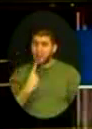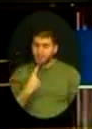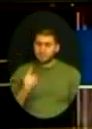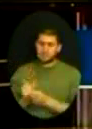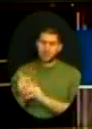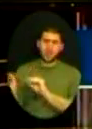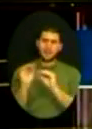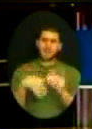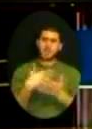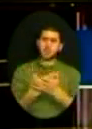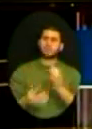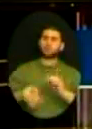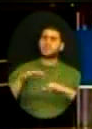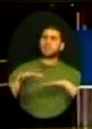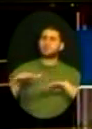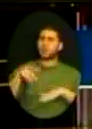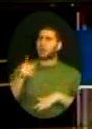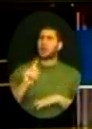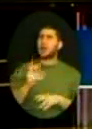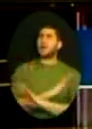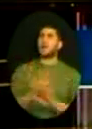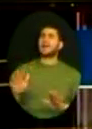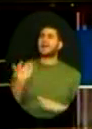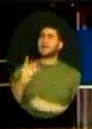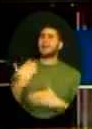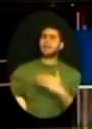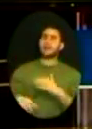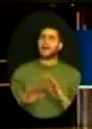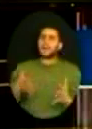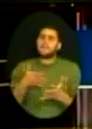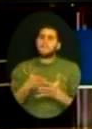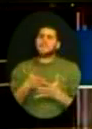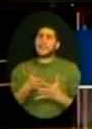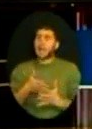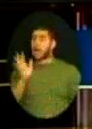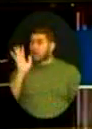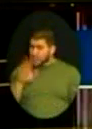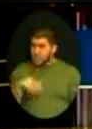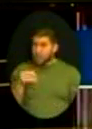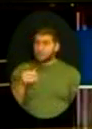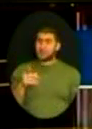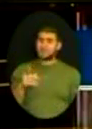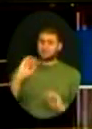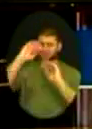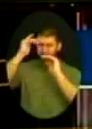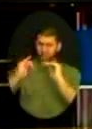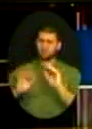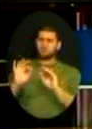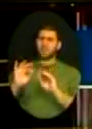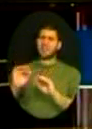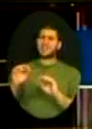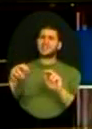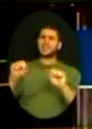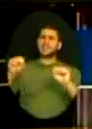מעבירים את זה ליועץ המשפטי לממשלה. זאת אומרת, זה לא ייגמר בכל מקרה בבדיקה, גם במבנה של הנציבות,